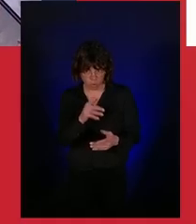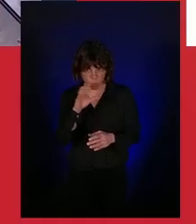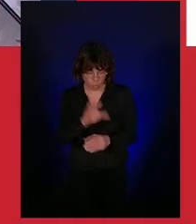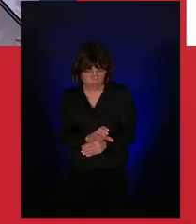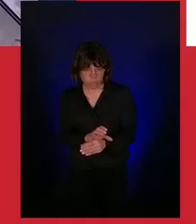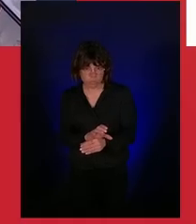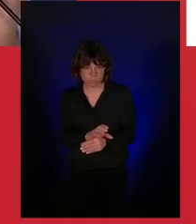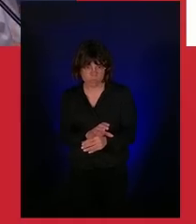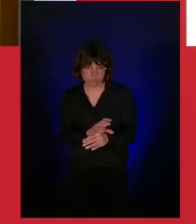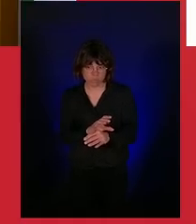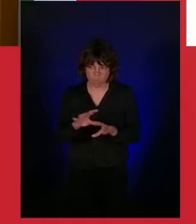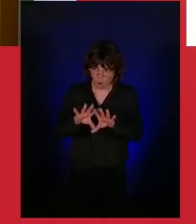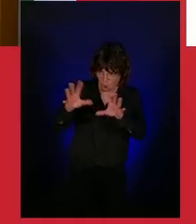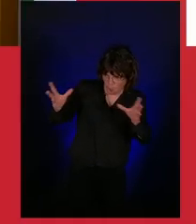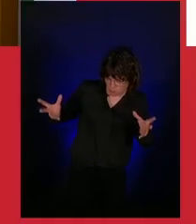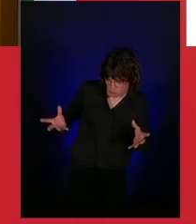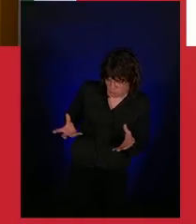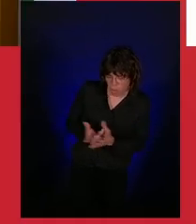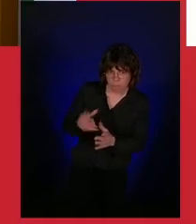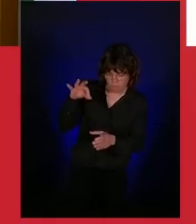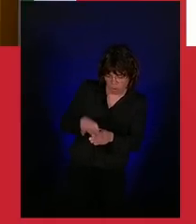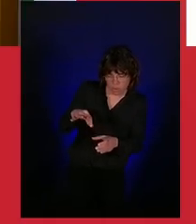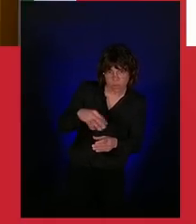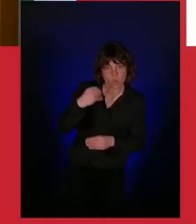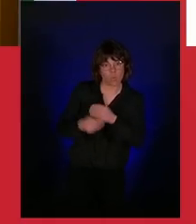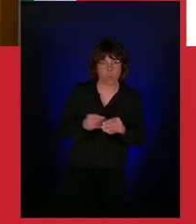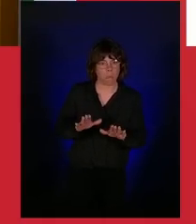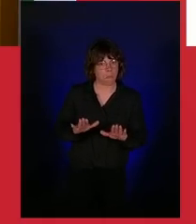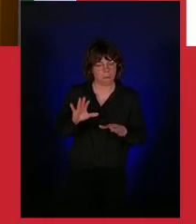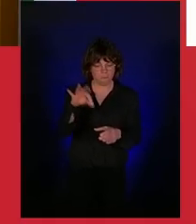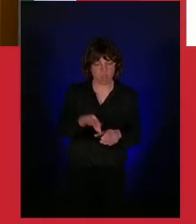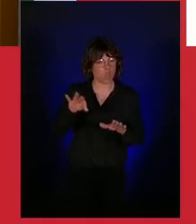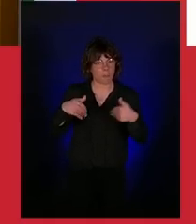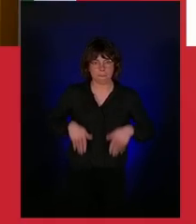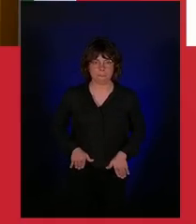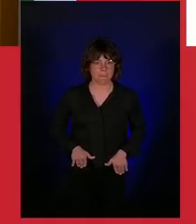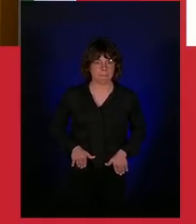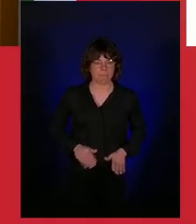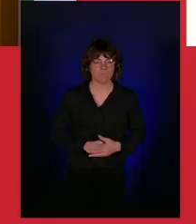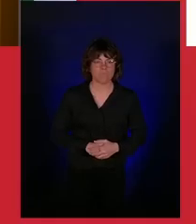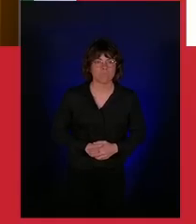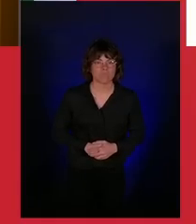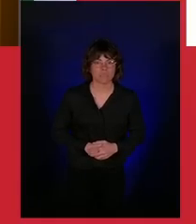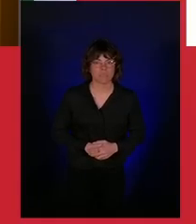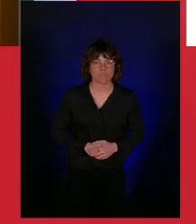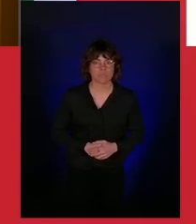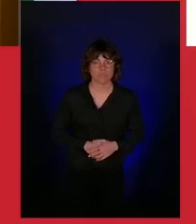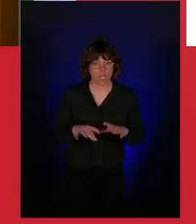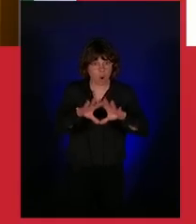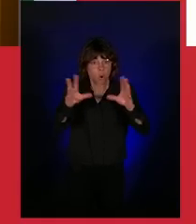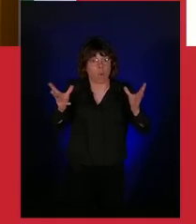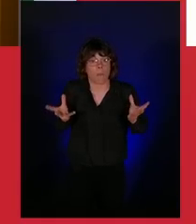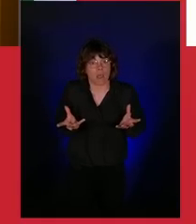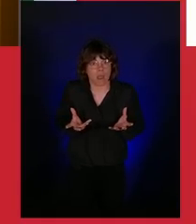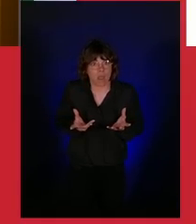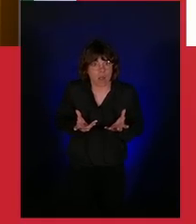votez contre, mais pour l'ensemble de vos voix, ou soit vous votez abstention pour l'ensemble de vos voix. Si vous faites un vote global,